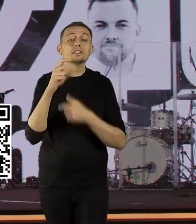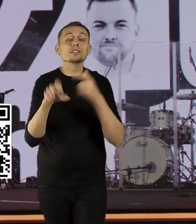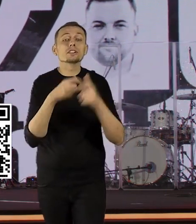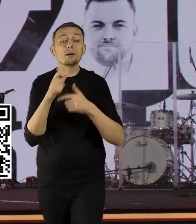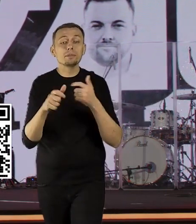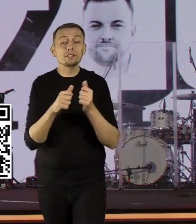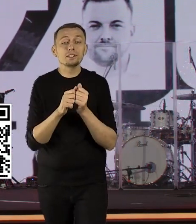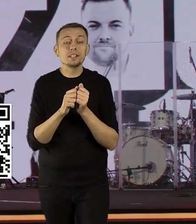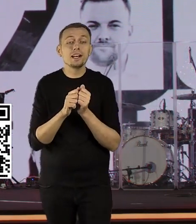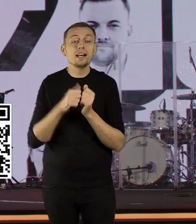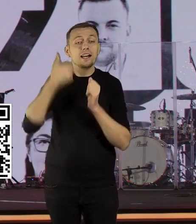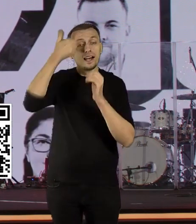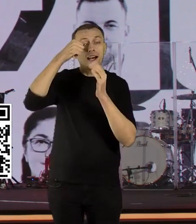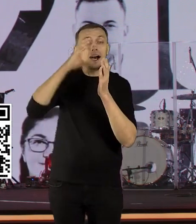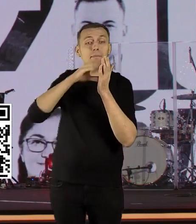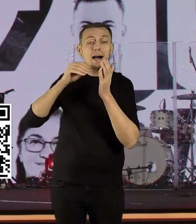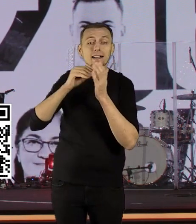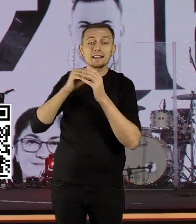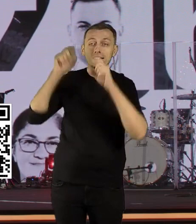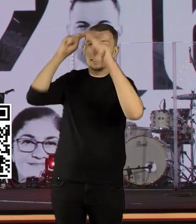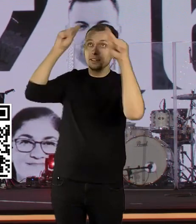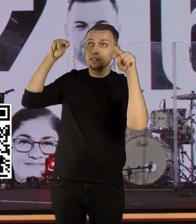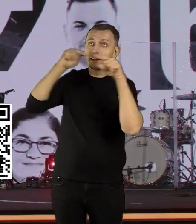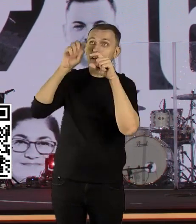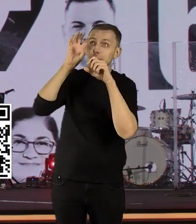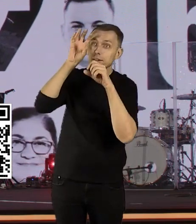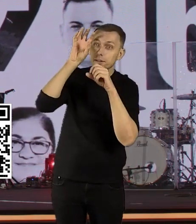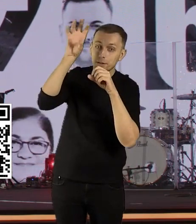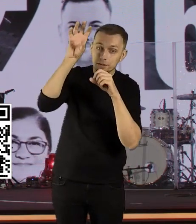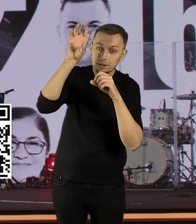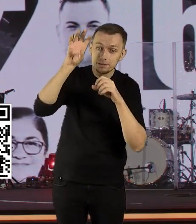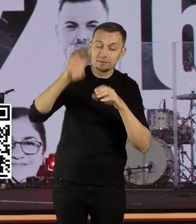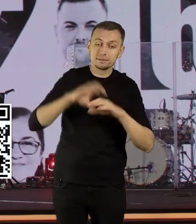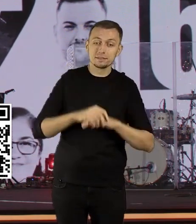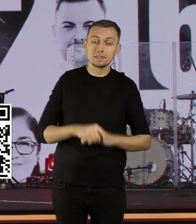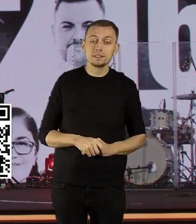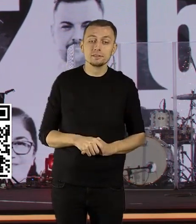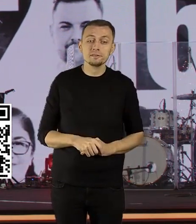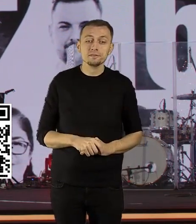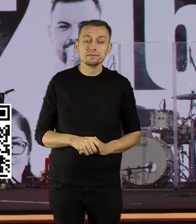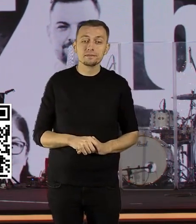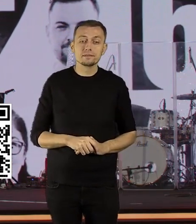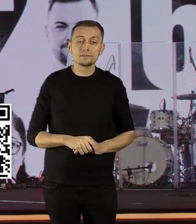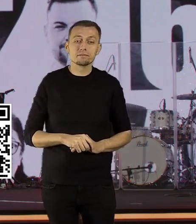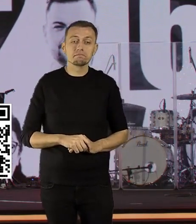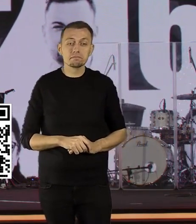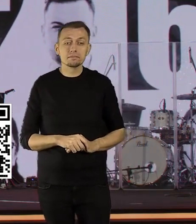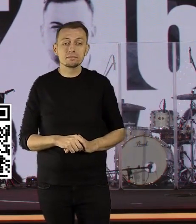I nastawcie na ten QR kod. On się wyświetli. Ja już sprawdzałem z ostatniego rzędu.